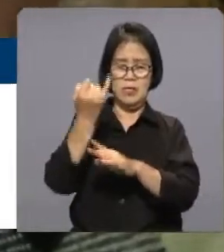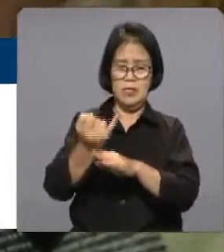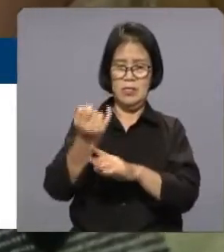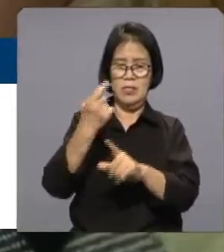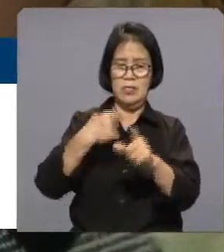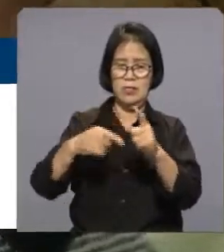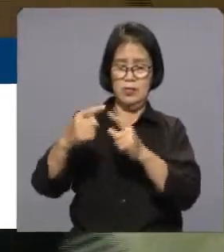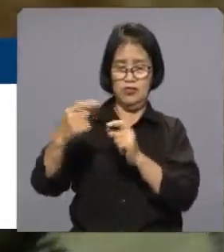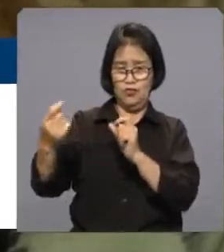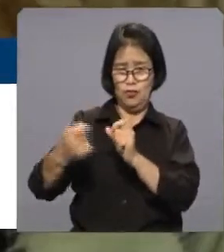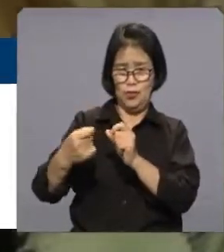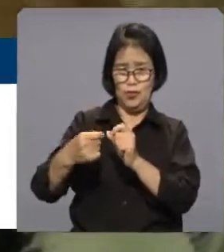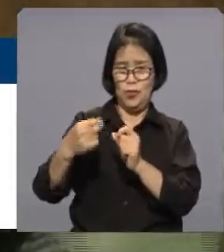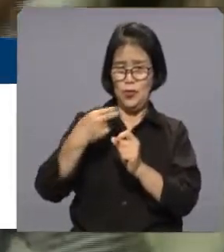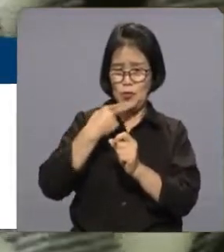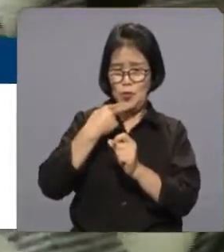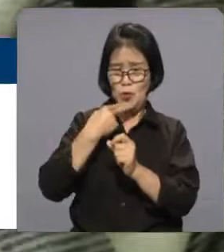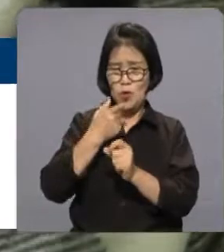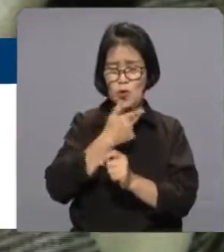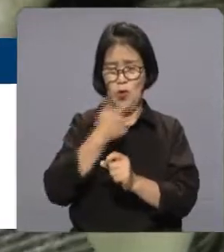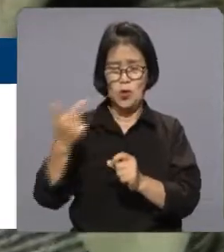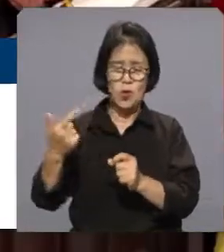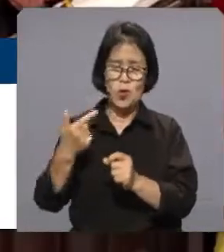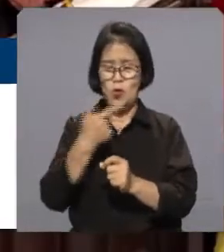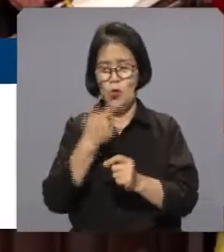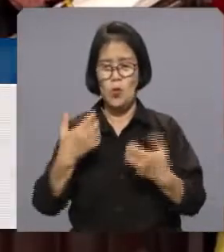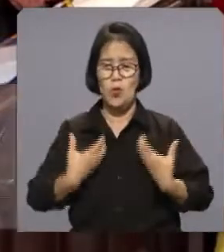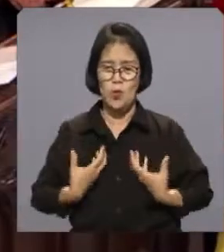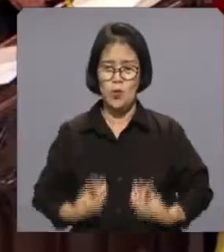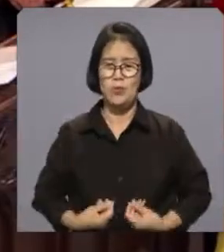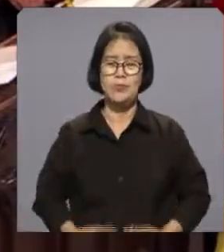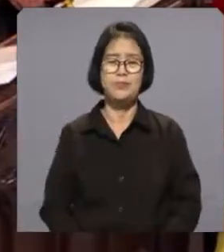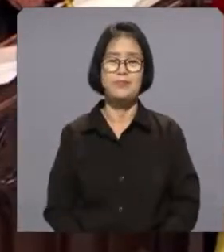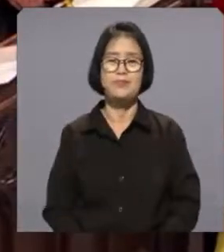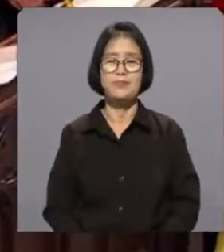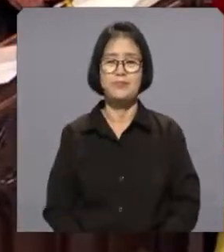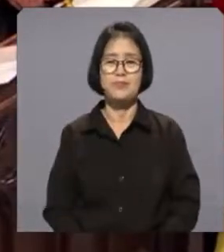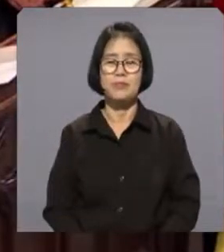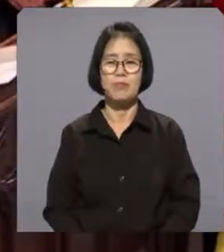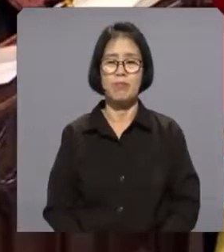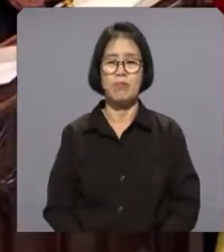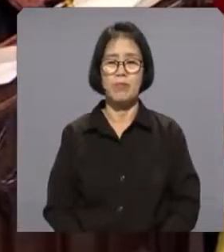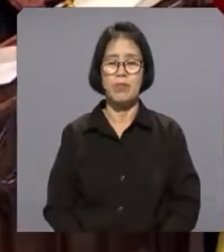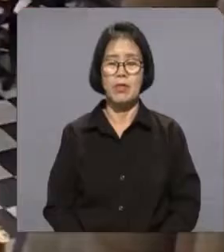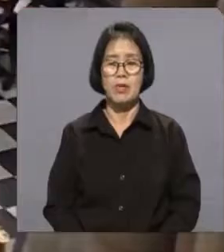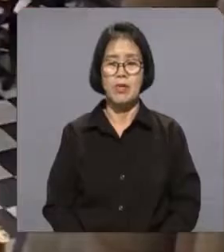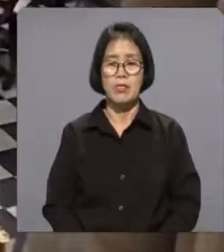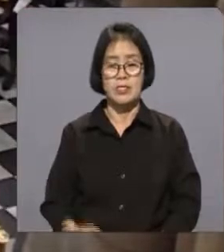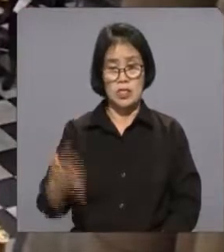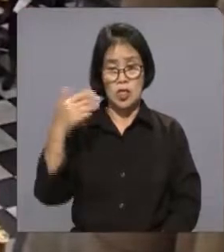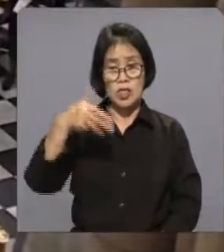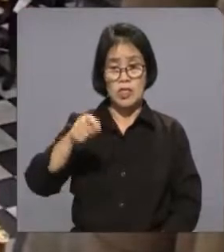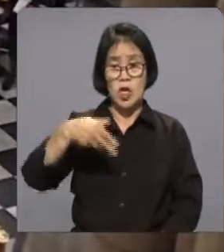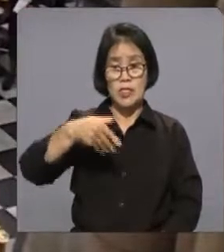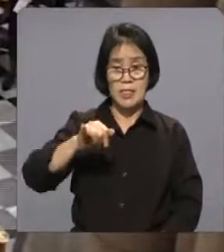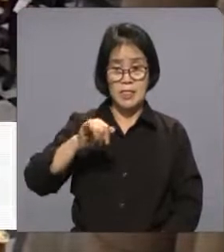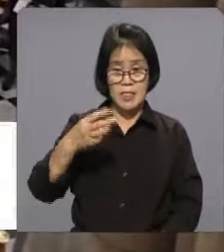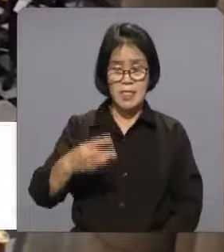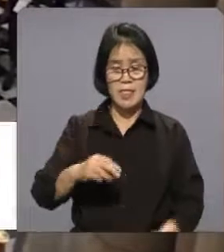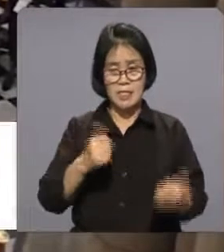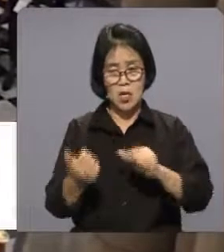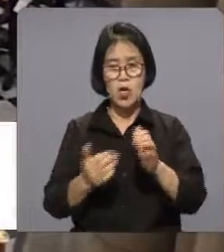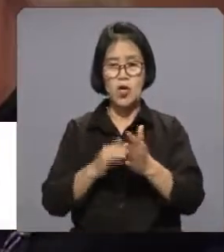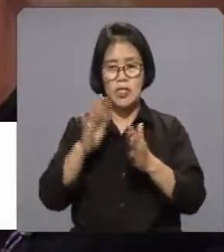I am totally devastated she's not with us anymore. 윈스턴 처칠 전 총리 서거 이후 57년 만에